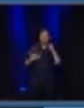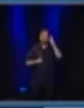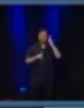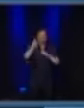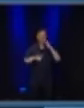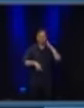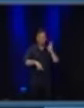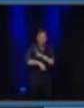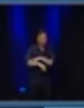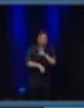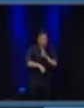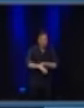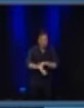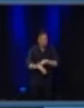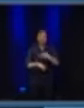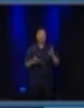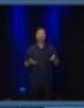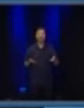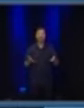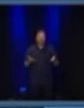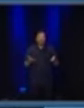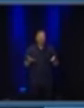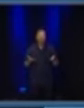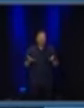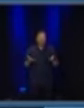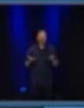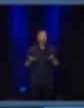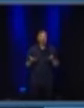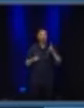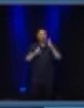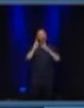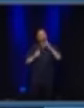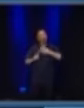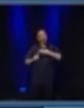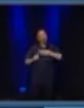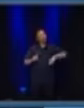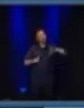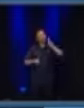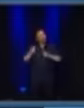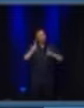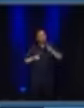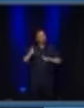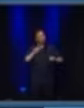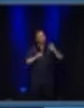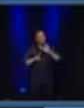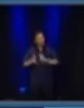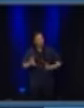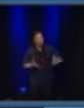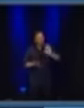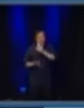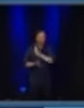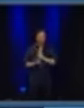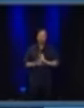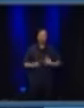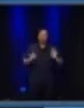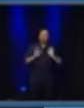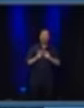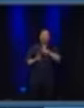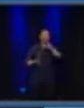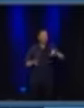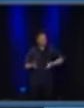fête des Québécois. On a toutes les raisons du monde d'être fiers de notre